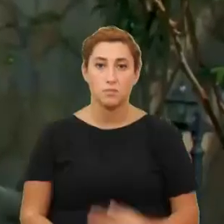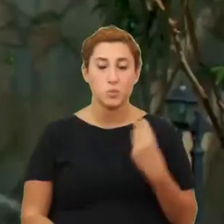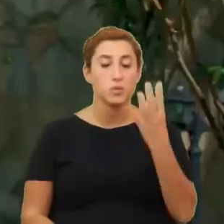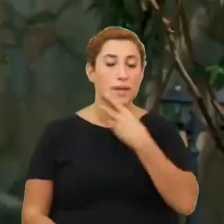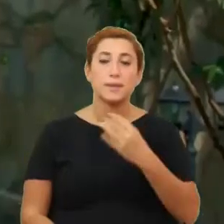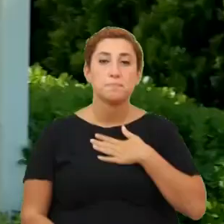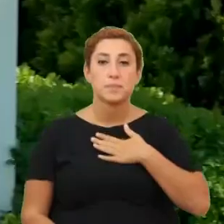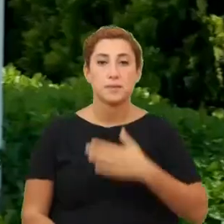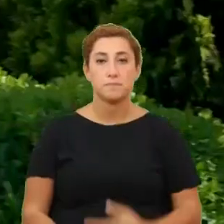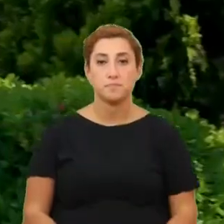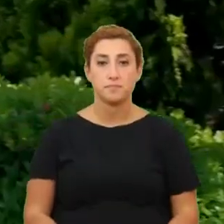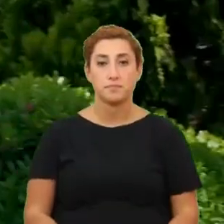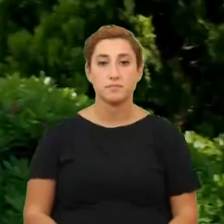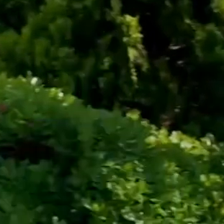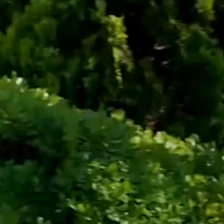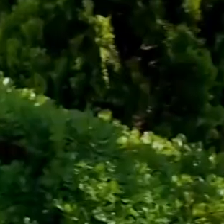Güzellerim benim.